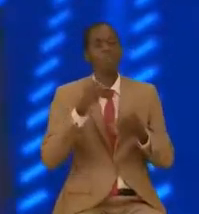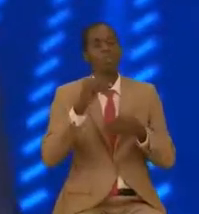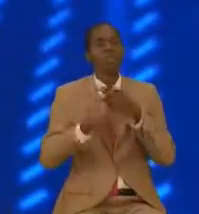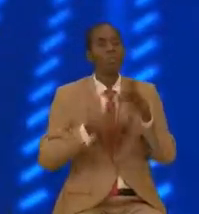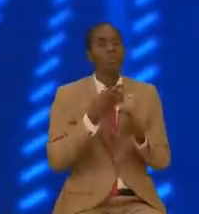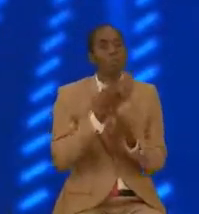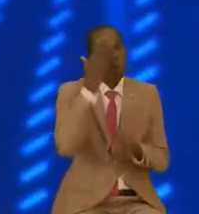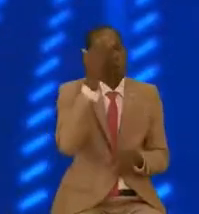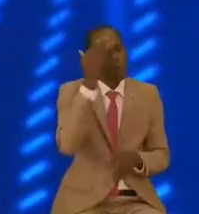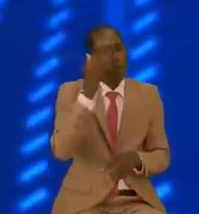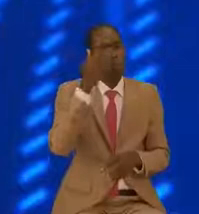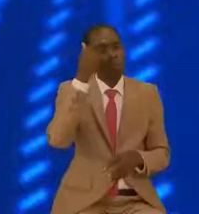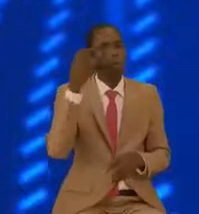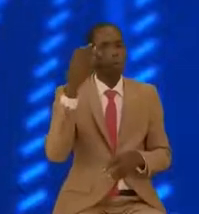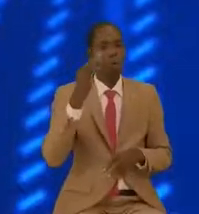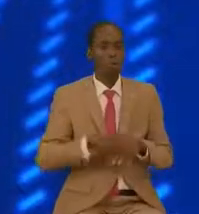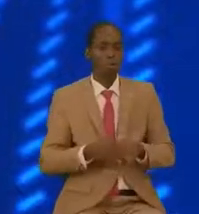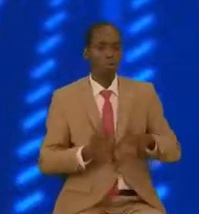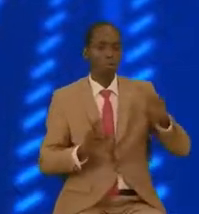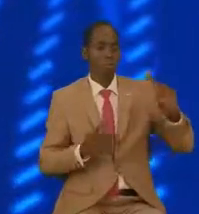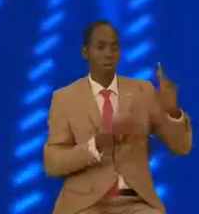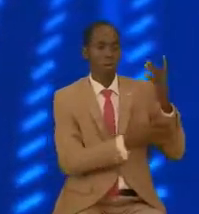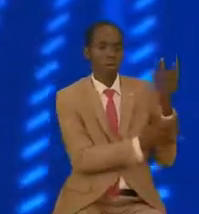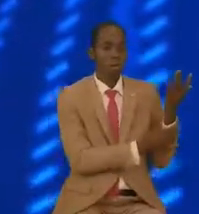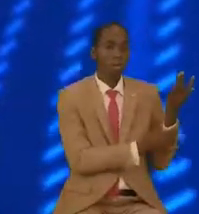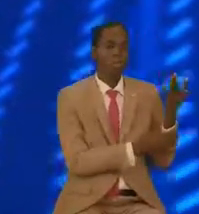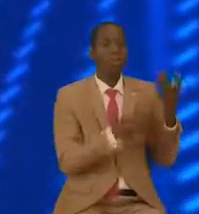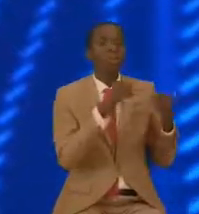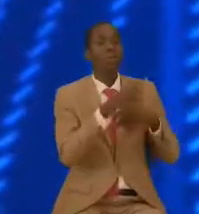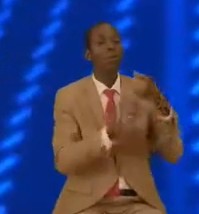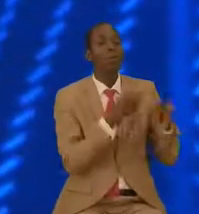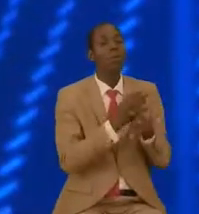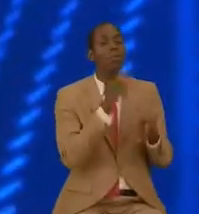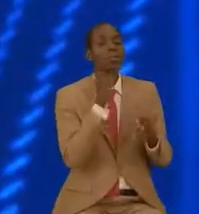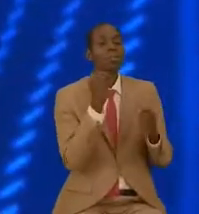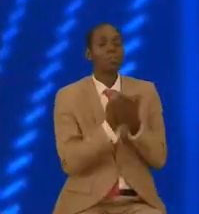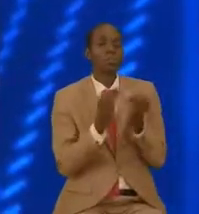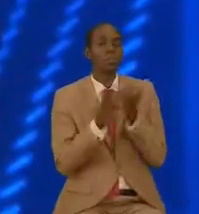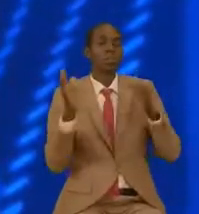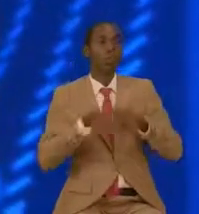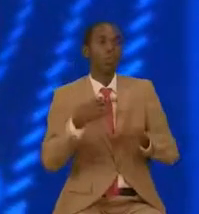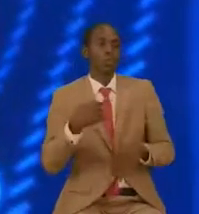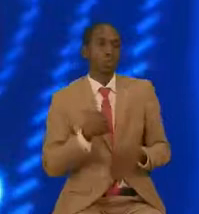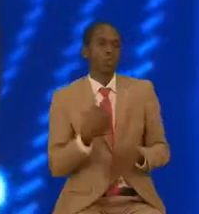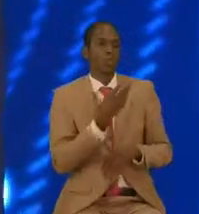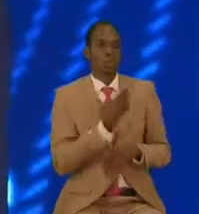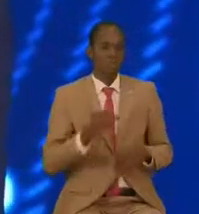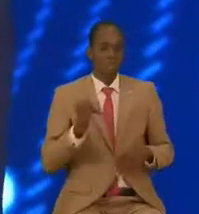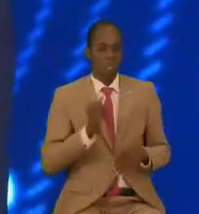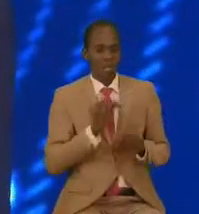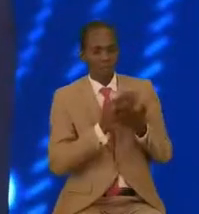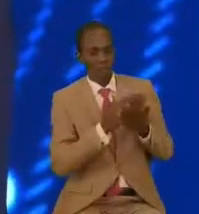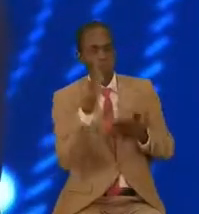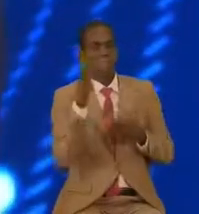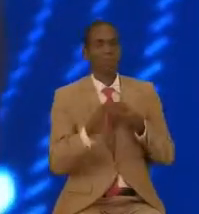monde. Parce que d'une part, le monde est crucifié pour moi et je rejette le